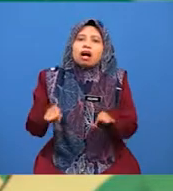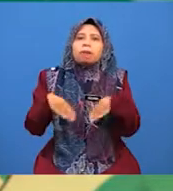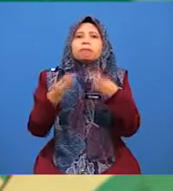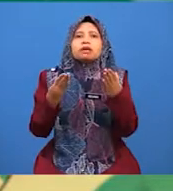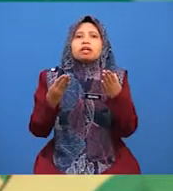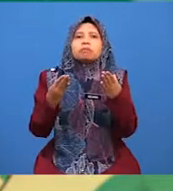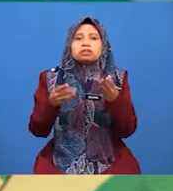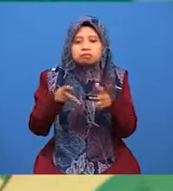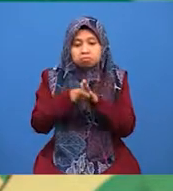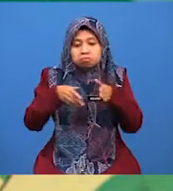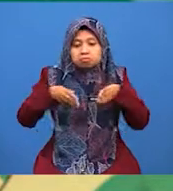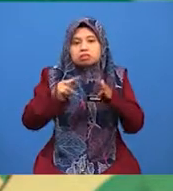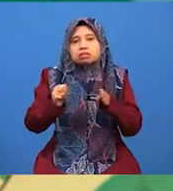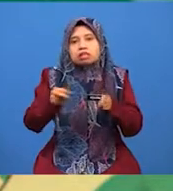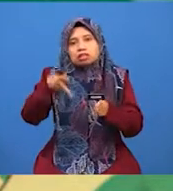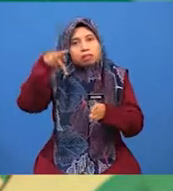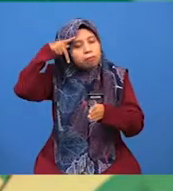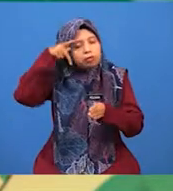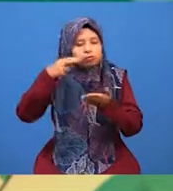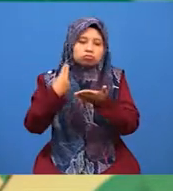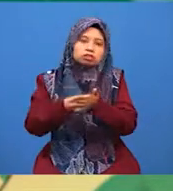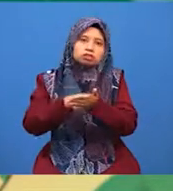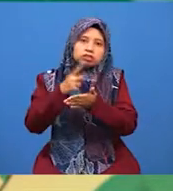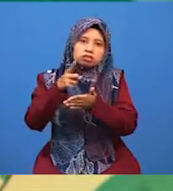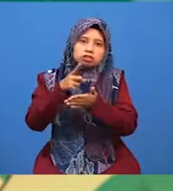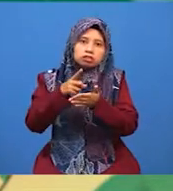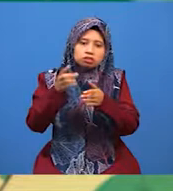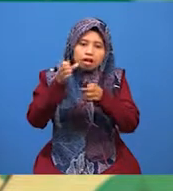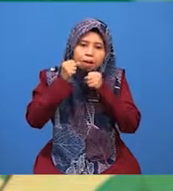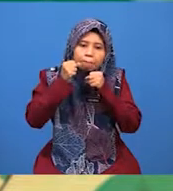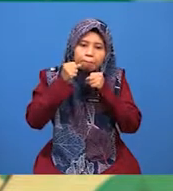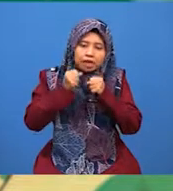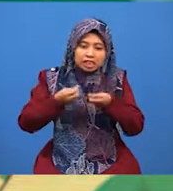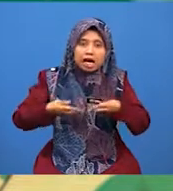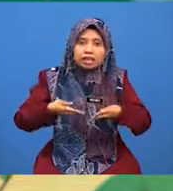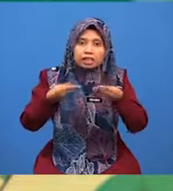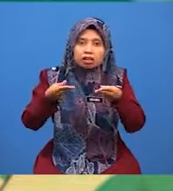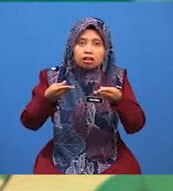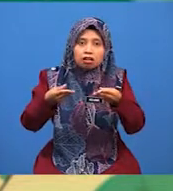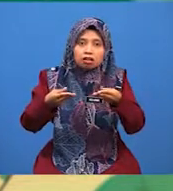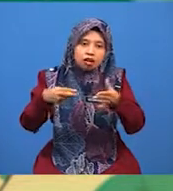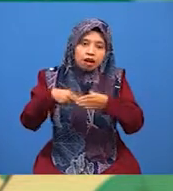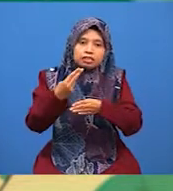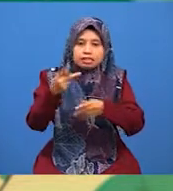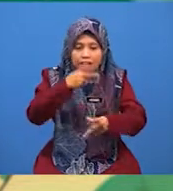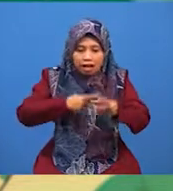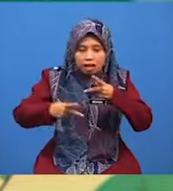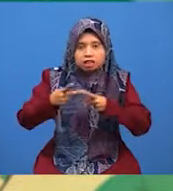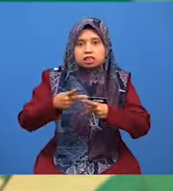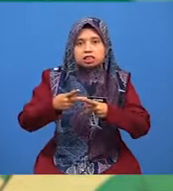Bagaimanakah perjalanan Parjo sehingga dia mendapat pengiktirafan hasil